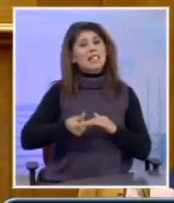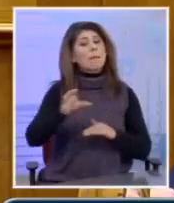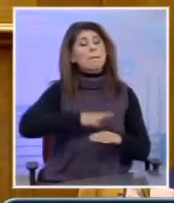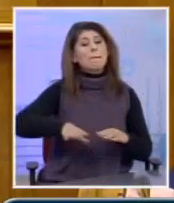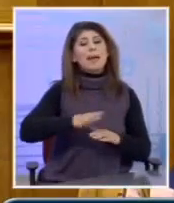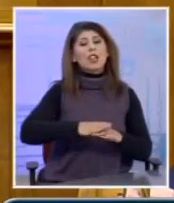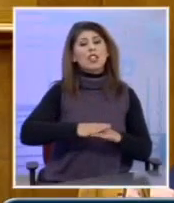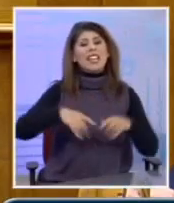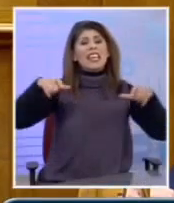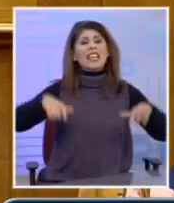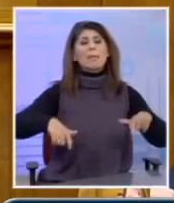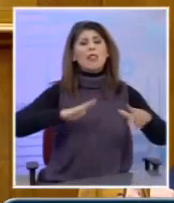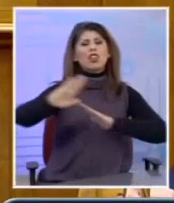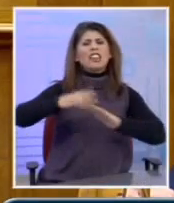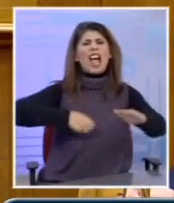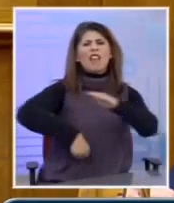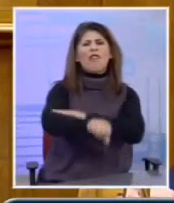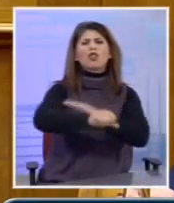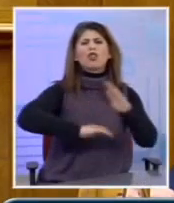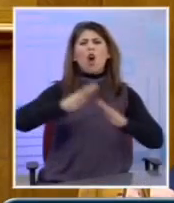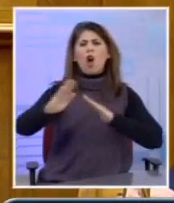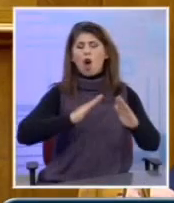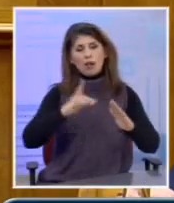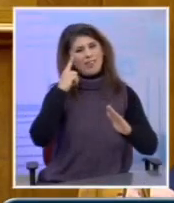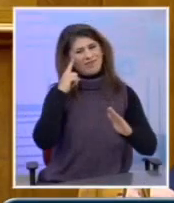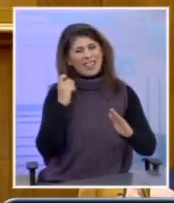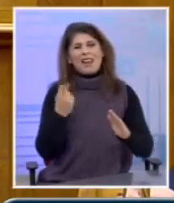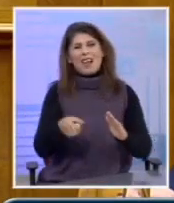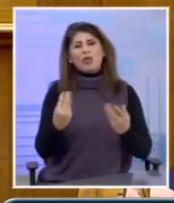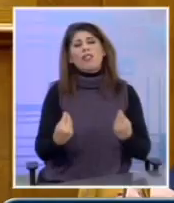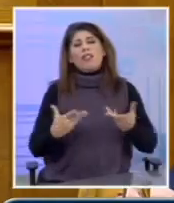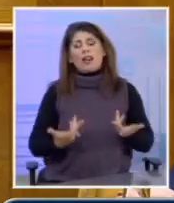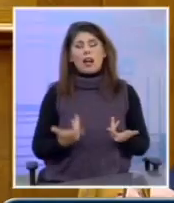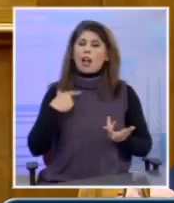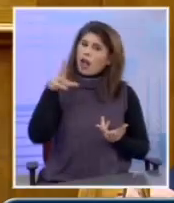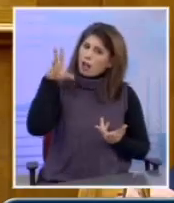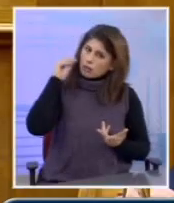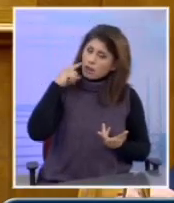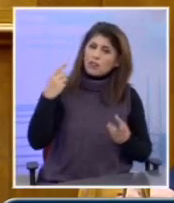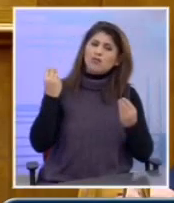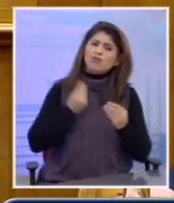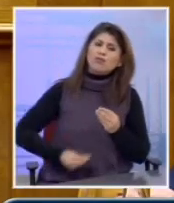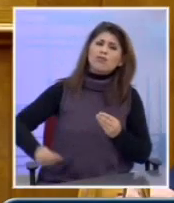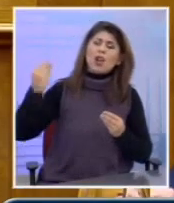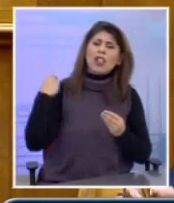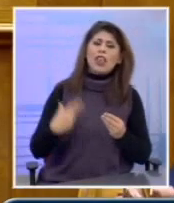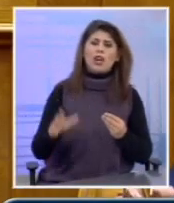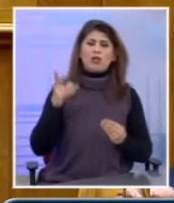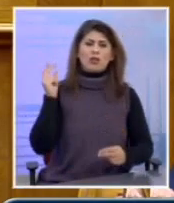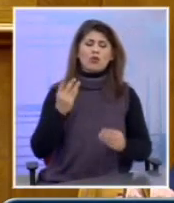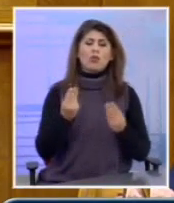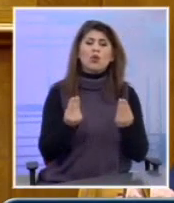είναι ευχάριστο αυτό που συμβαίνει. Αντιλαμβάνεστε όμως ότι ο χειρότερος τρόπος για να αντιμετωπίσουμε ένα